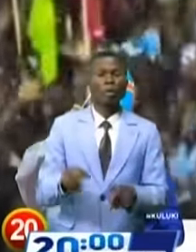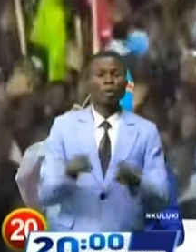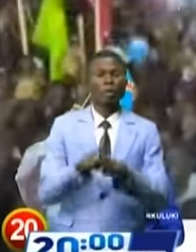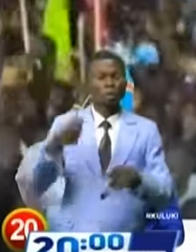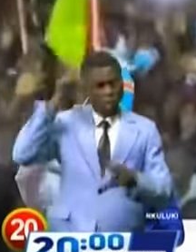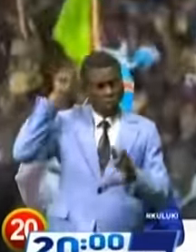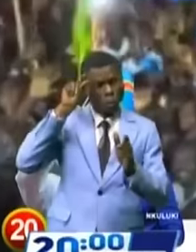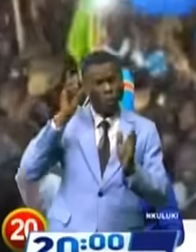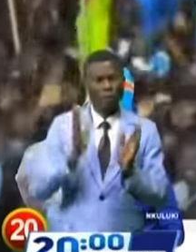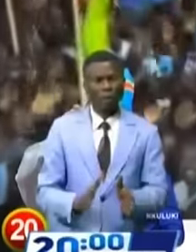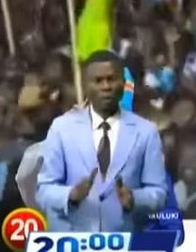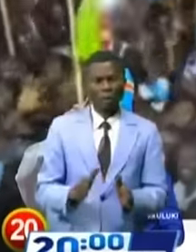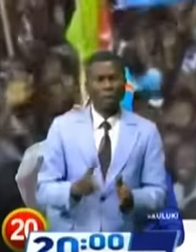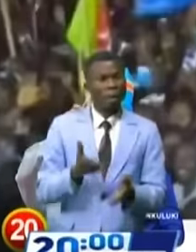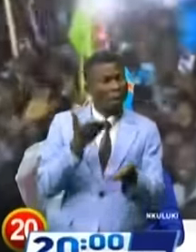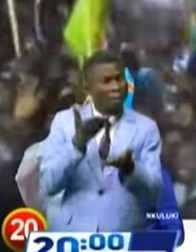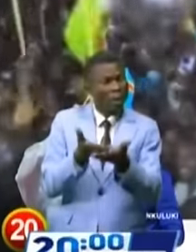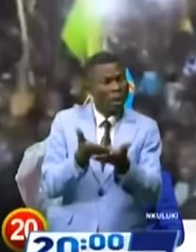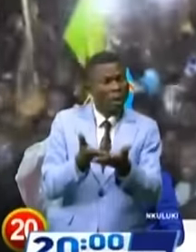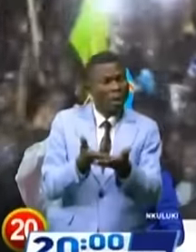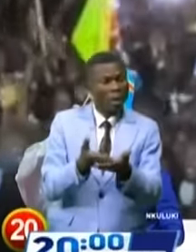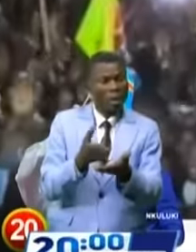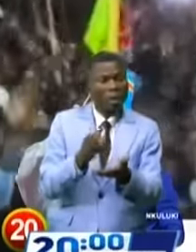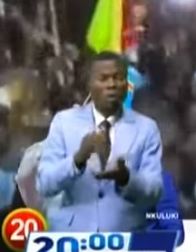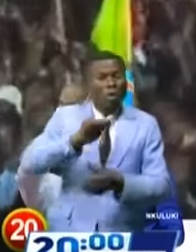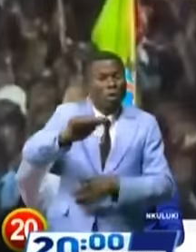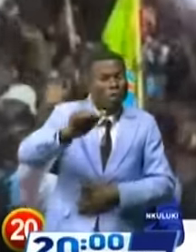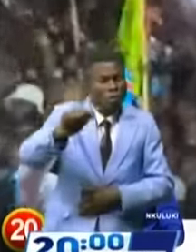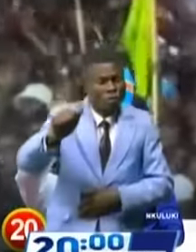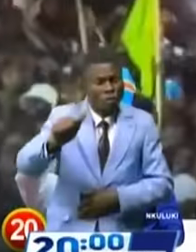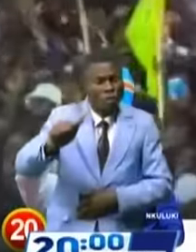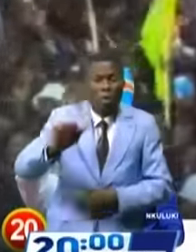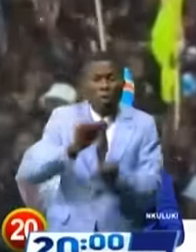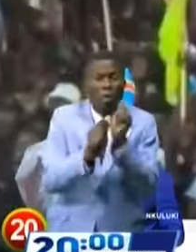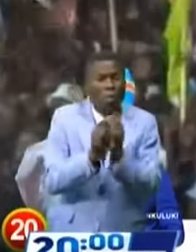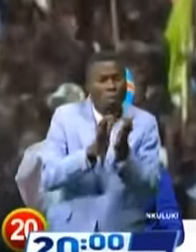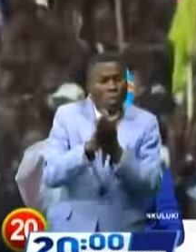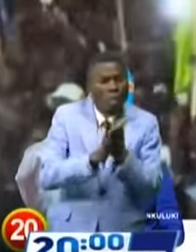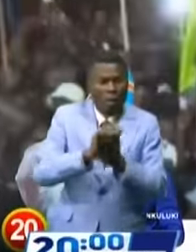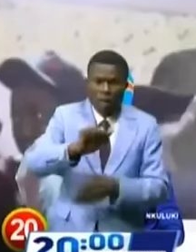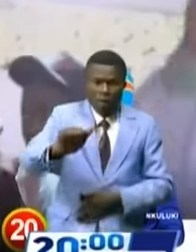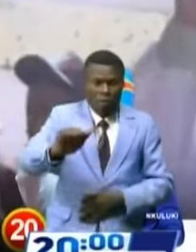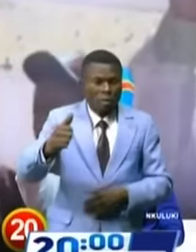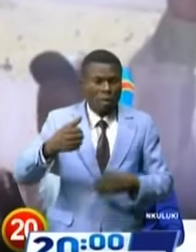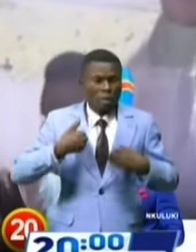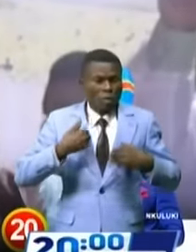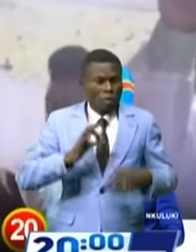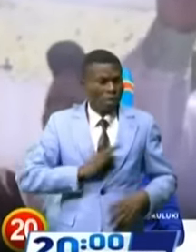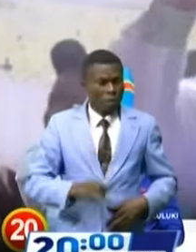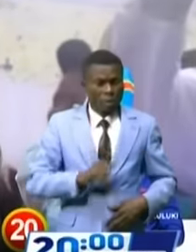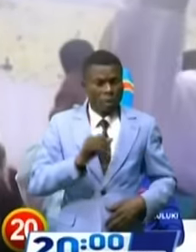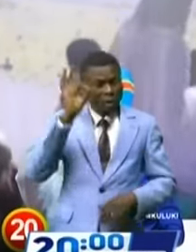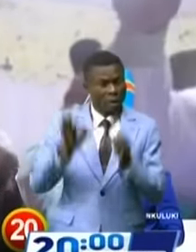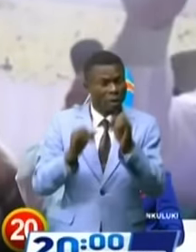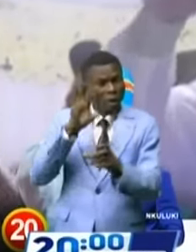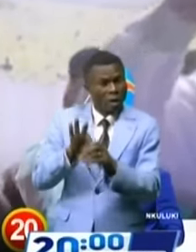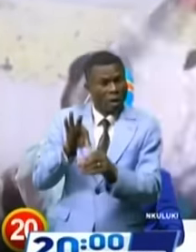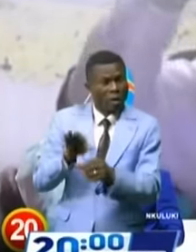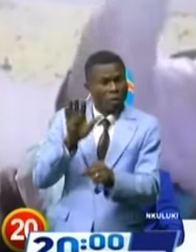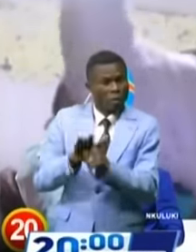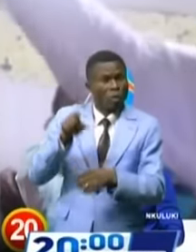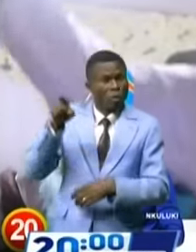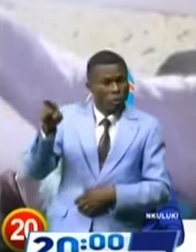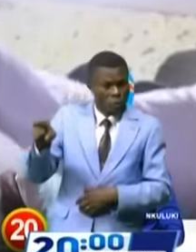Mais wana, wana ezali binomoko, etali binomoko. Soki bo voteye ebele.